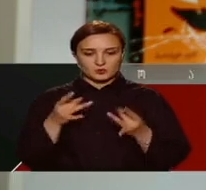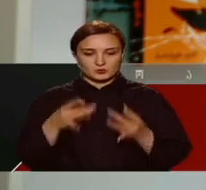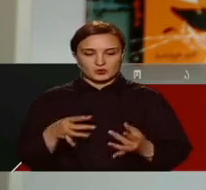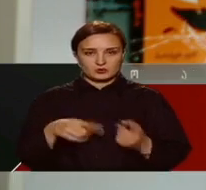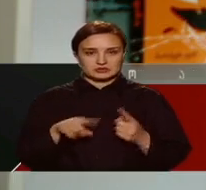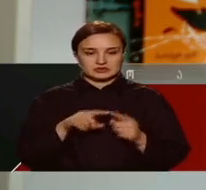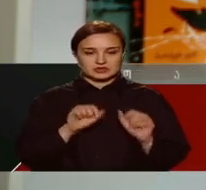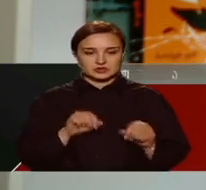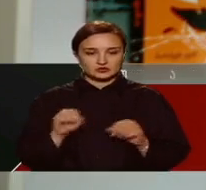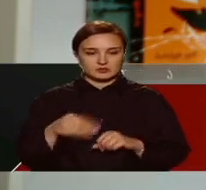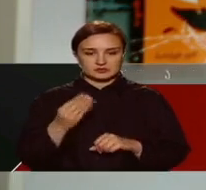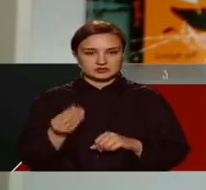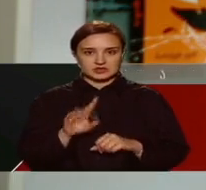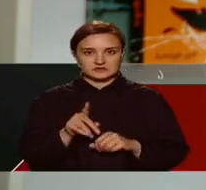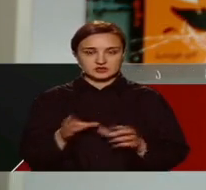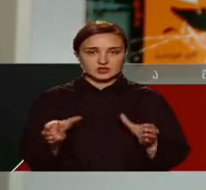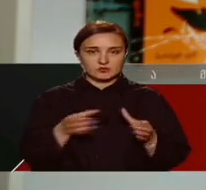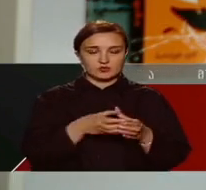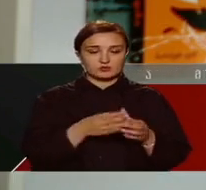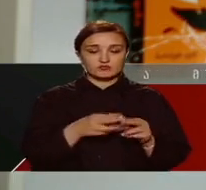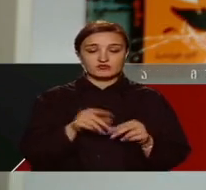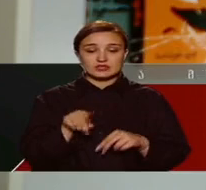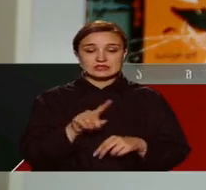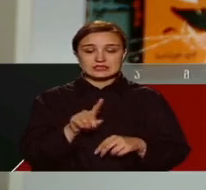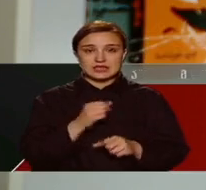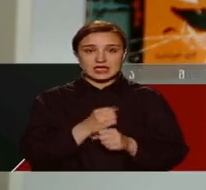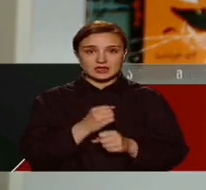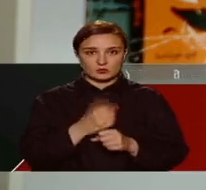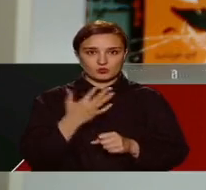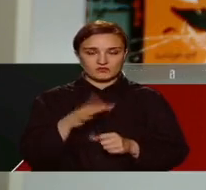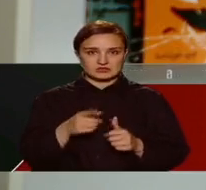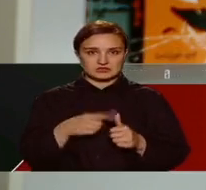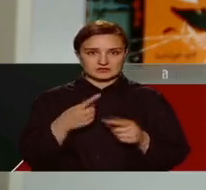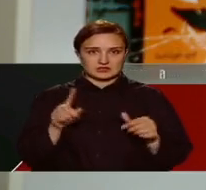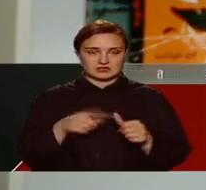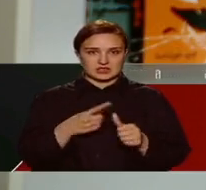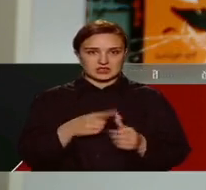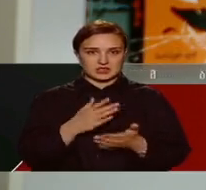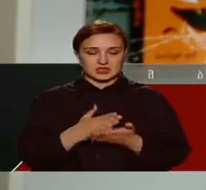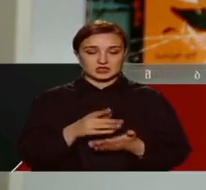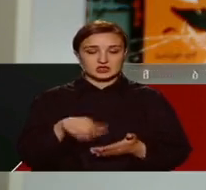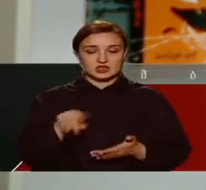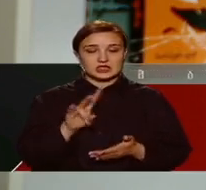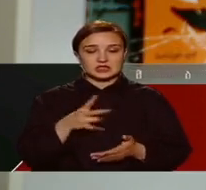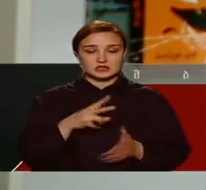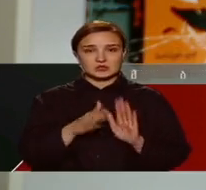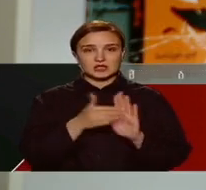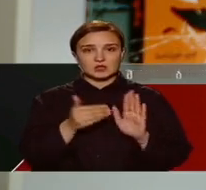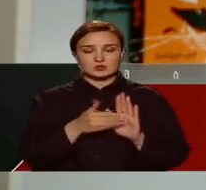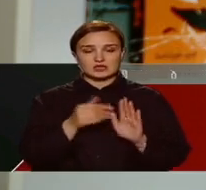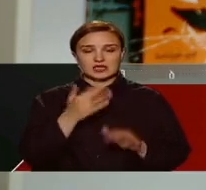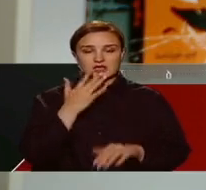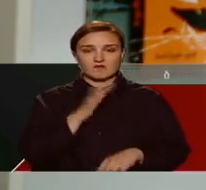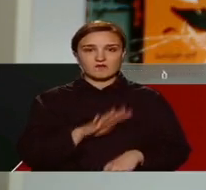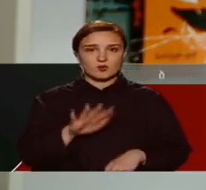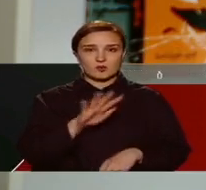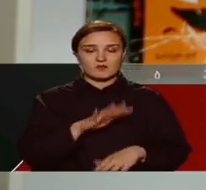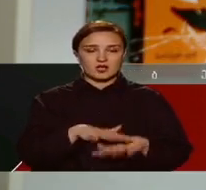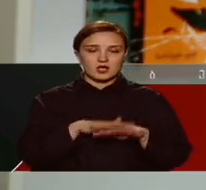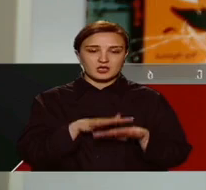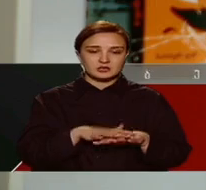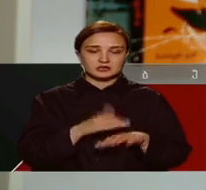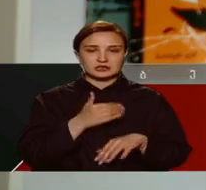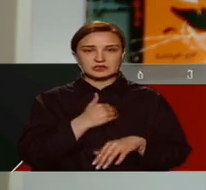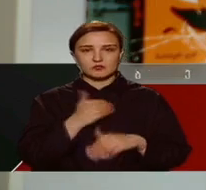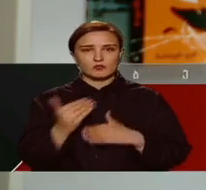არ აძლევს საშუალება შემოგიერთდეს, იმიტომ რომ შენ რასაც აწყობ, იმას უკვე სხვა სახელი ქვია. Და შენ რაც არ უნდა დაუძახო იმას, კიდე ევროპის აქცია დაუძახე, კიდე ამის